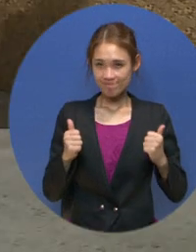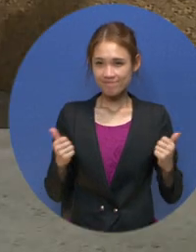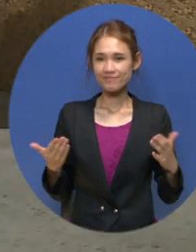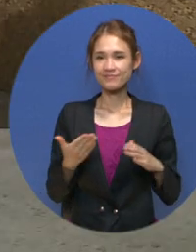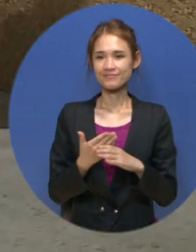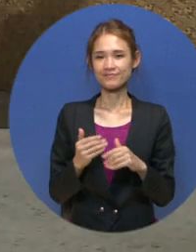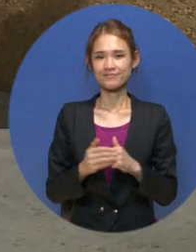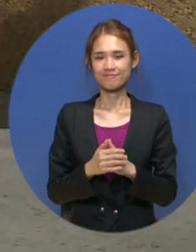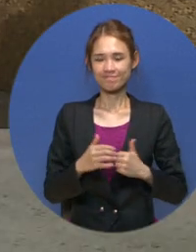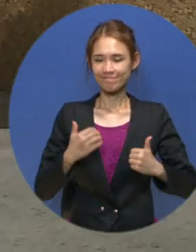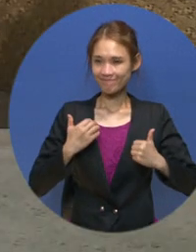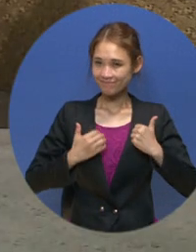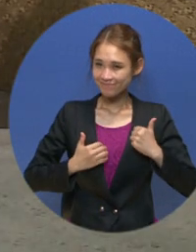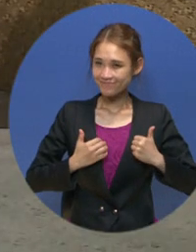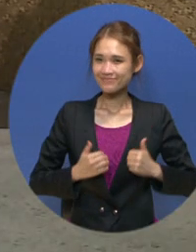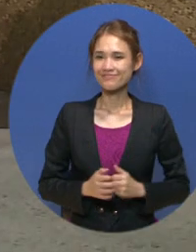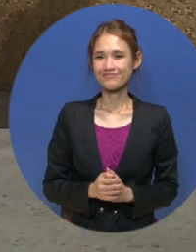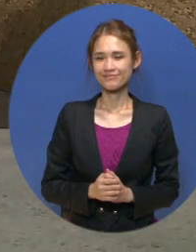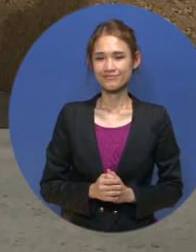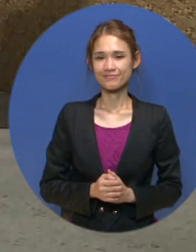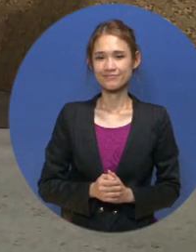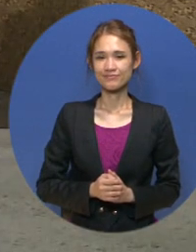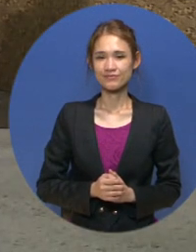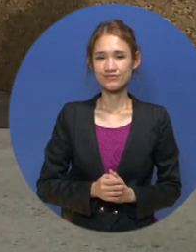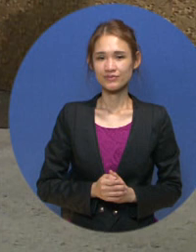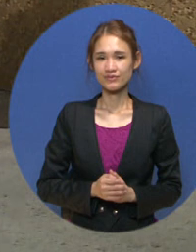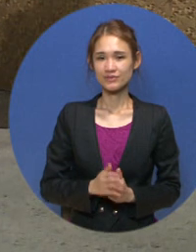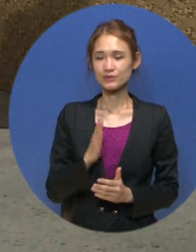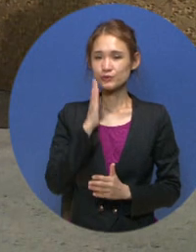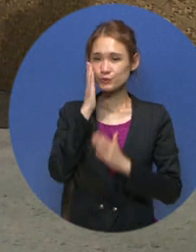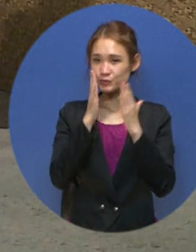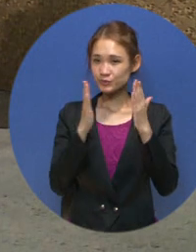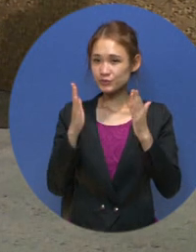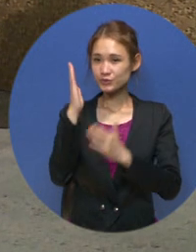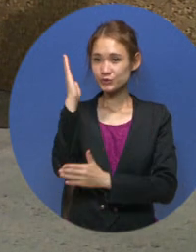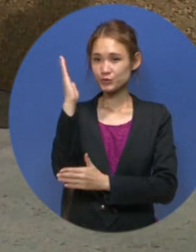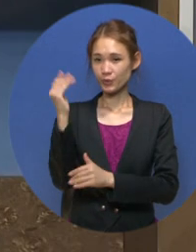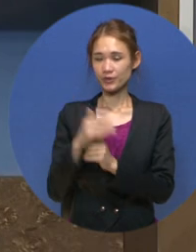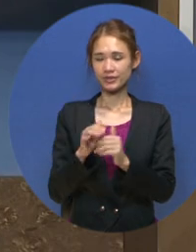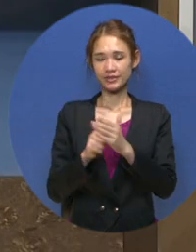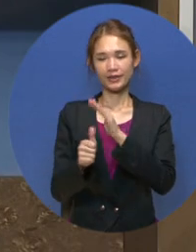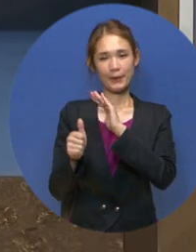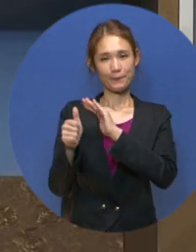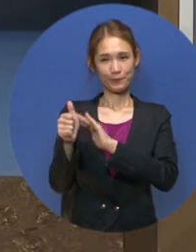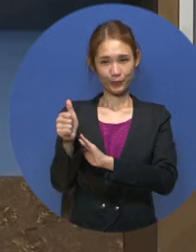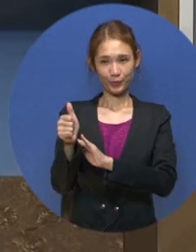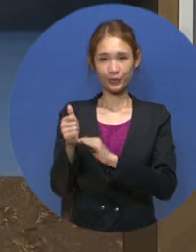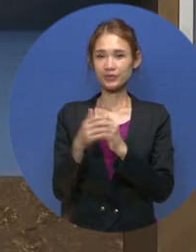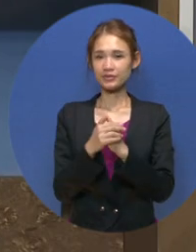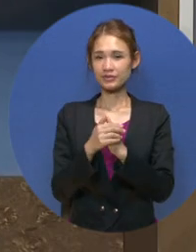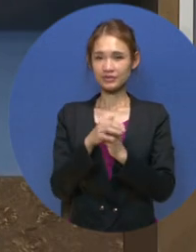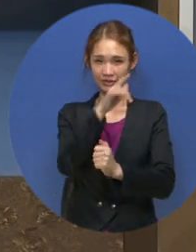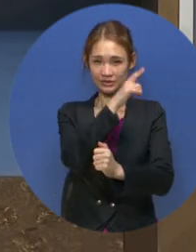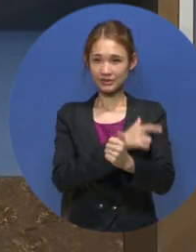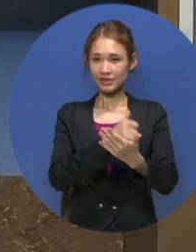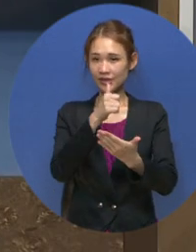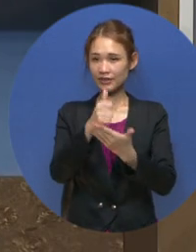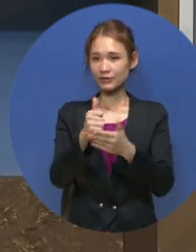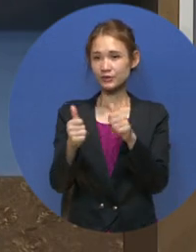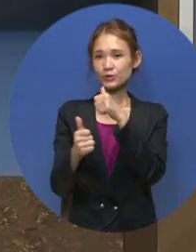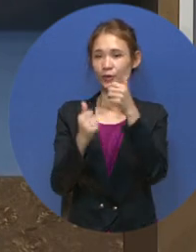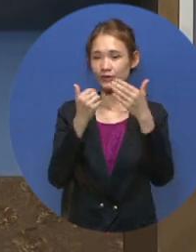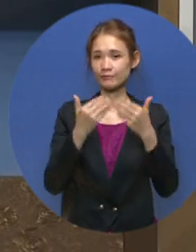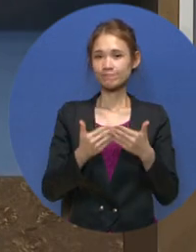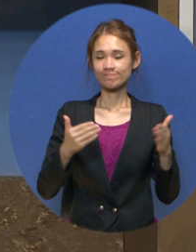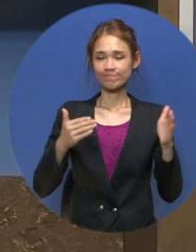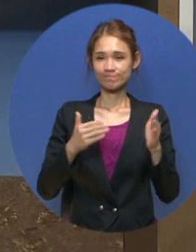네, 반갑습니다. 네, 반갑습니다. 숲스토리의 대표이시고 또 네. 이사장이라고 소개를 해주셨는데 네네.